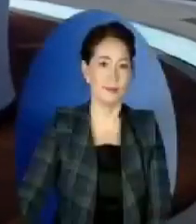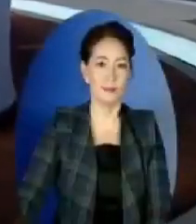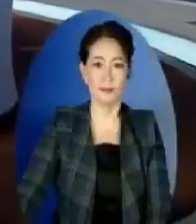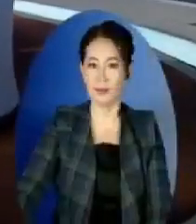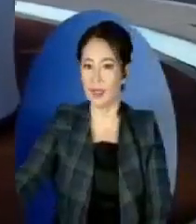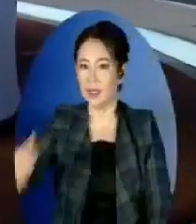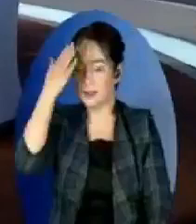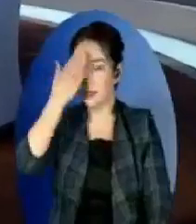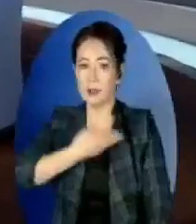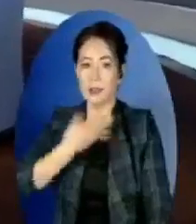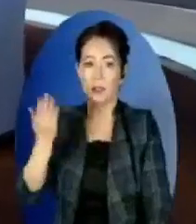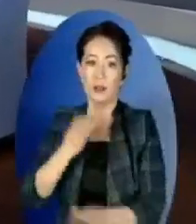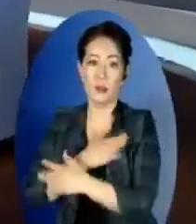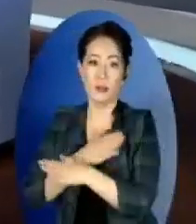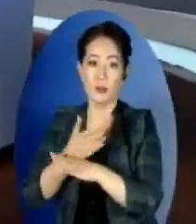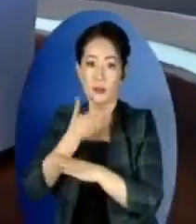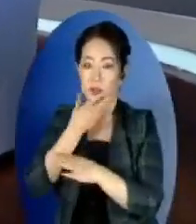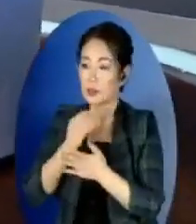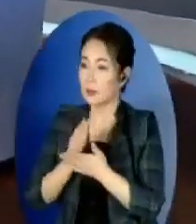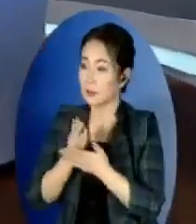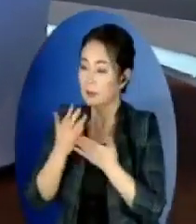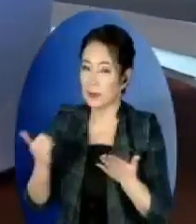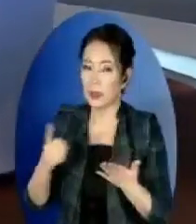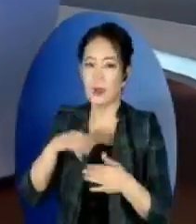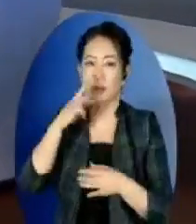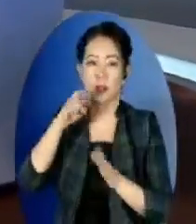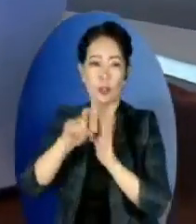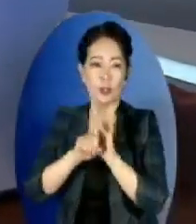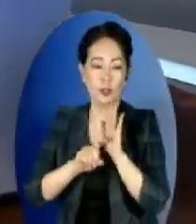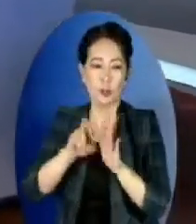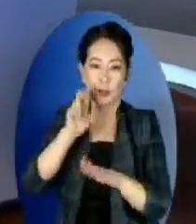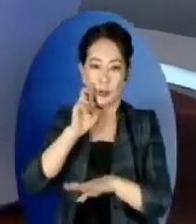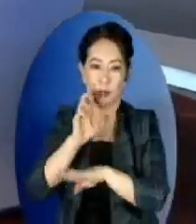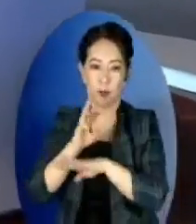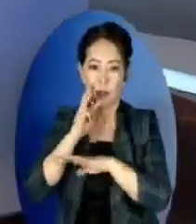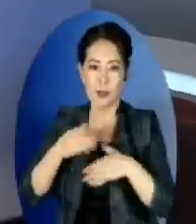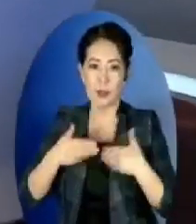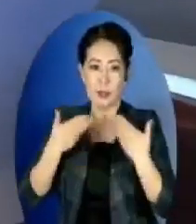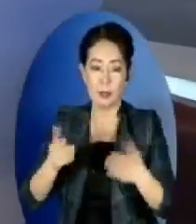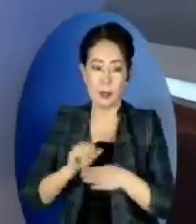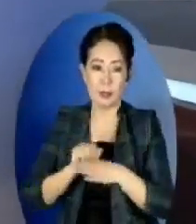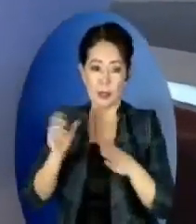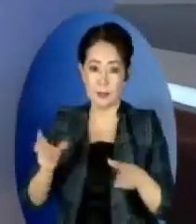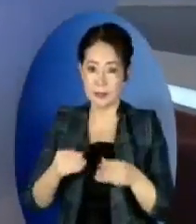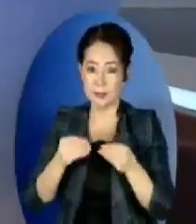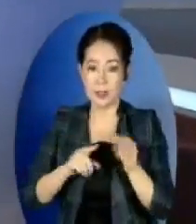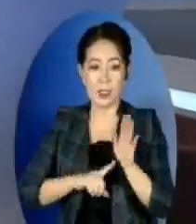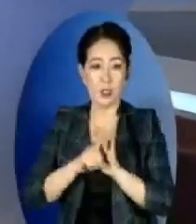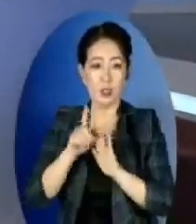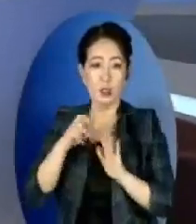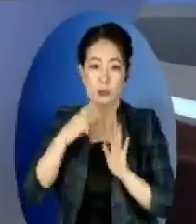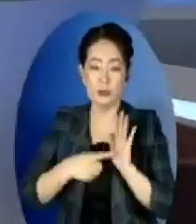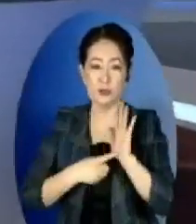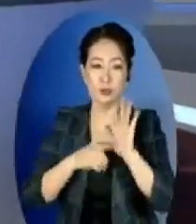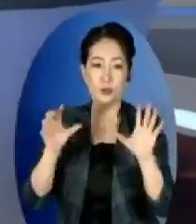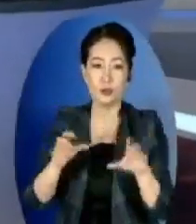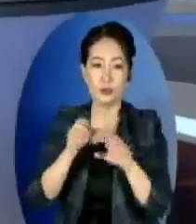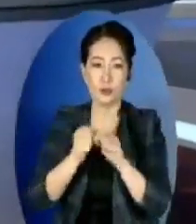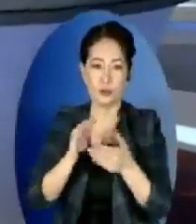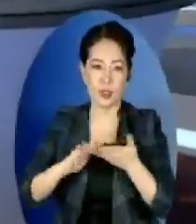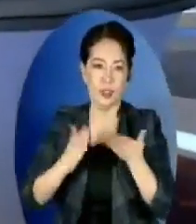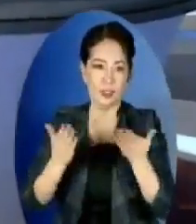Сайн байцгаана уу үзэгчдээ амралтын өдрөө сайхан өнгөрүүлж байна уу? Цагийн урт мэдээллийн хөтөлбөрийн бямгаргийн дугаарыг үзүүлэхэд бэлэн боллоо. Эхлээд өнөөдөр хүргэх мэдээллийн